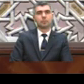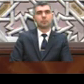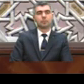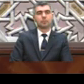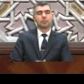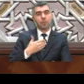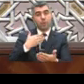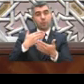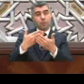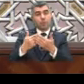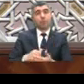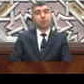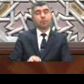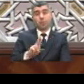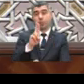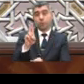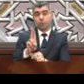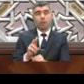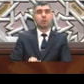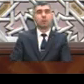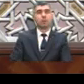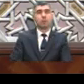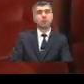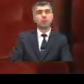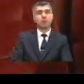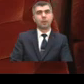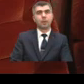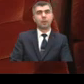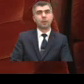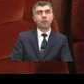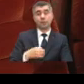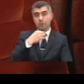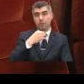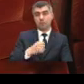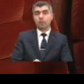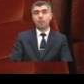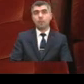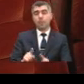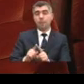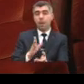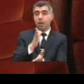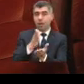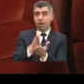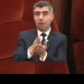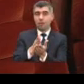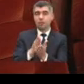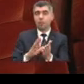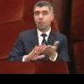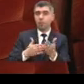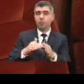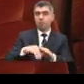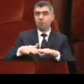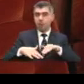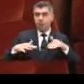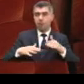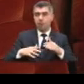شكرا. يعني هذا السؤال هذا واحد المسألة اللي هي حق السادة النواب انه